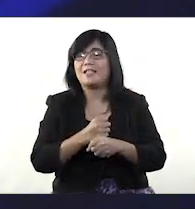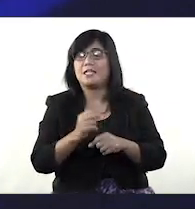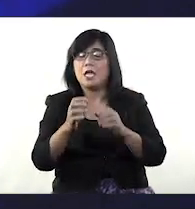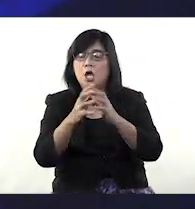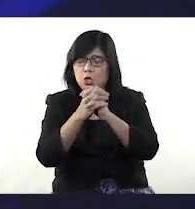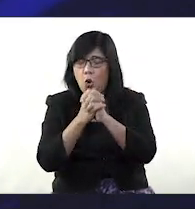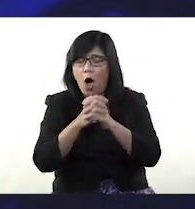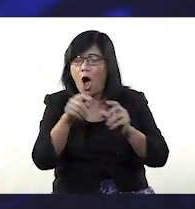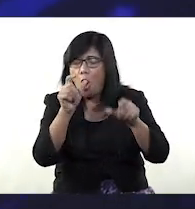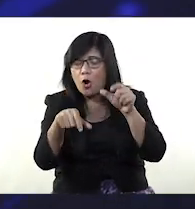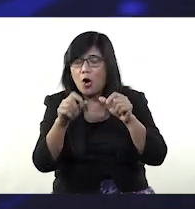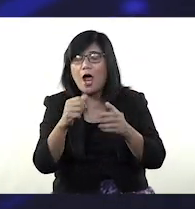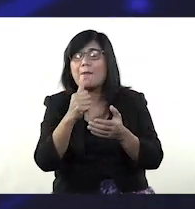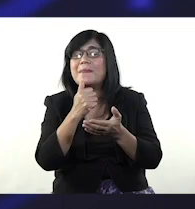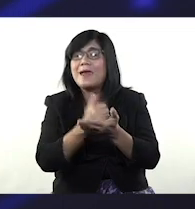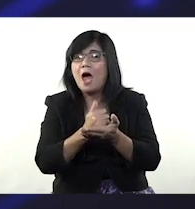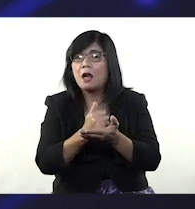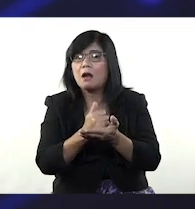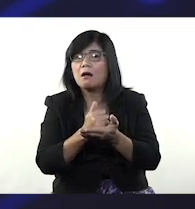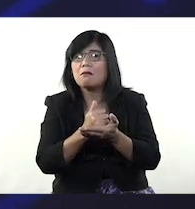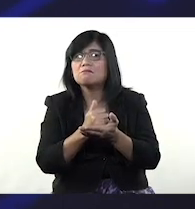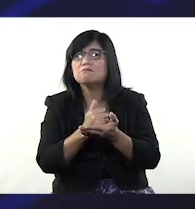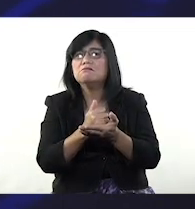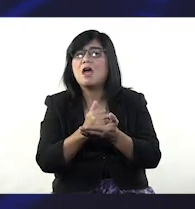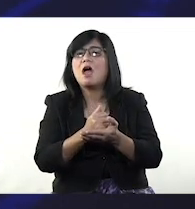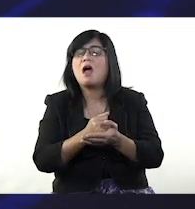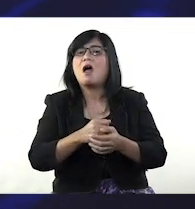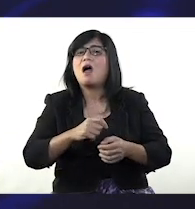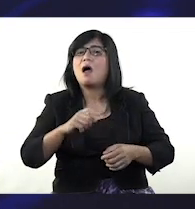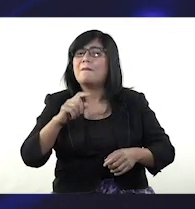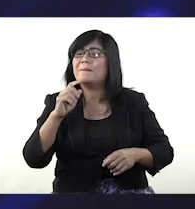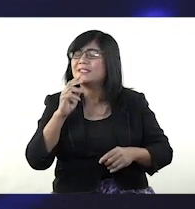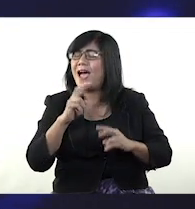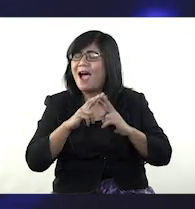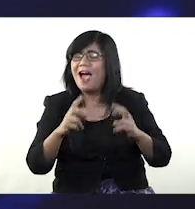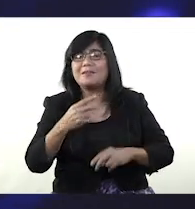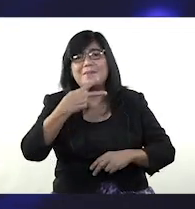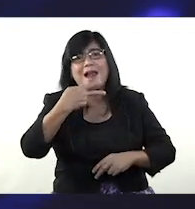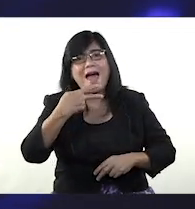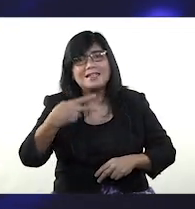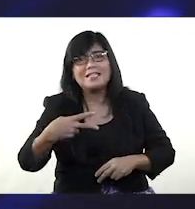begitu berarti bagi suatu bangsa dan negara Fox wake-up